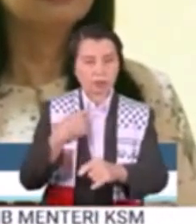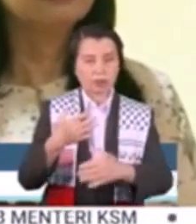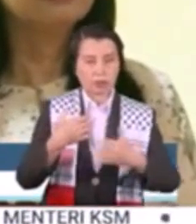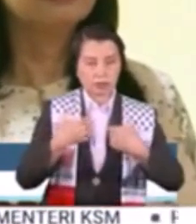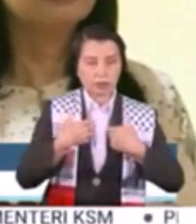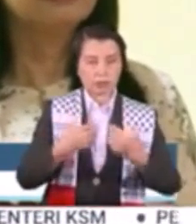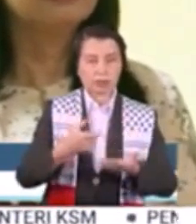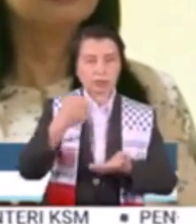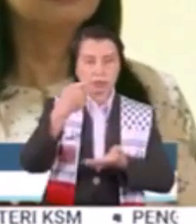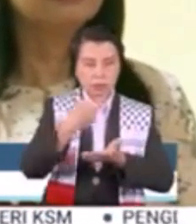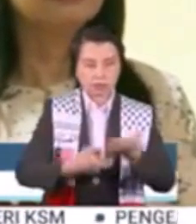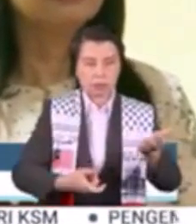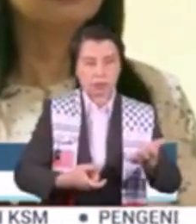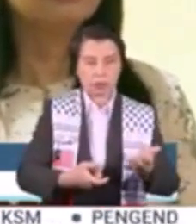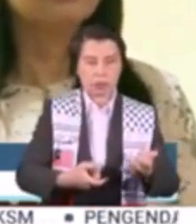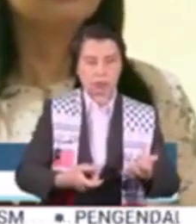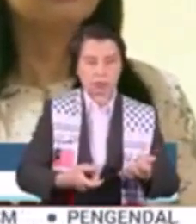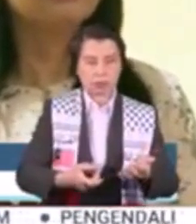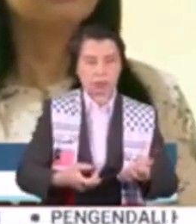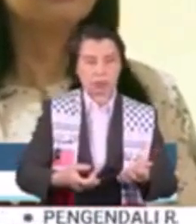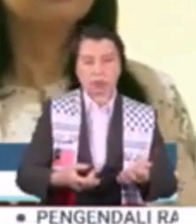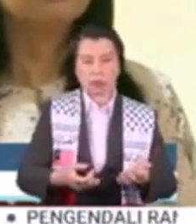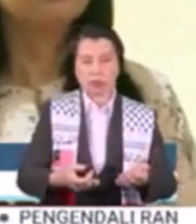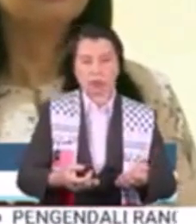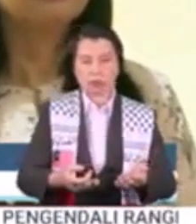memelihara habitat